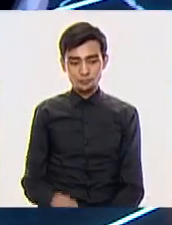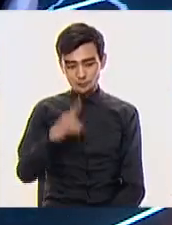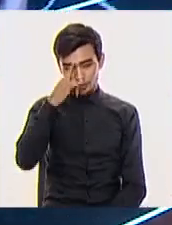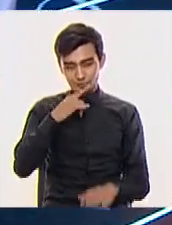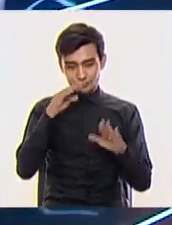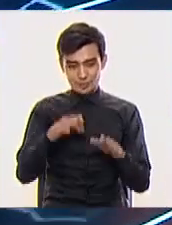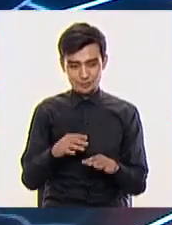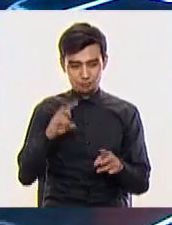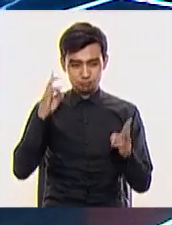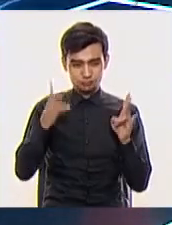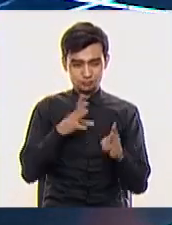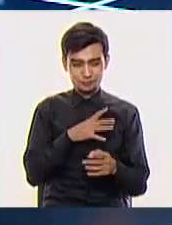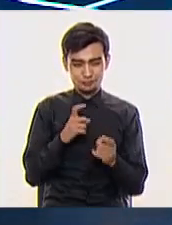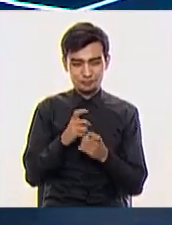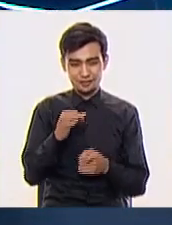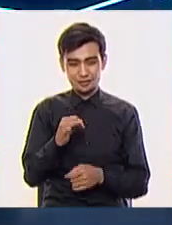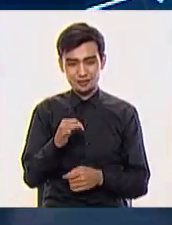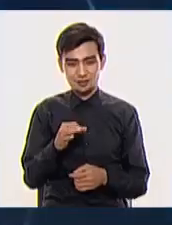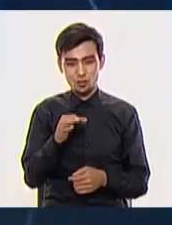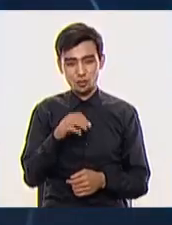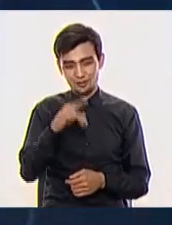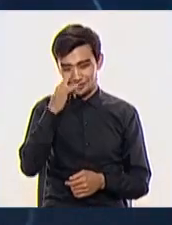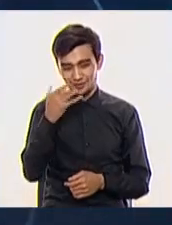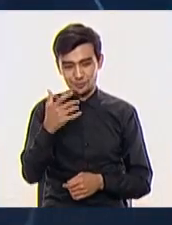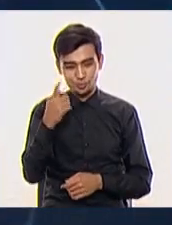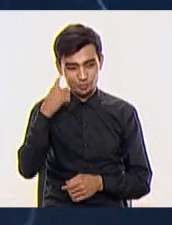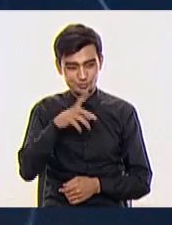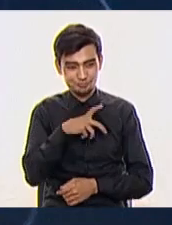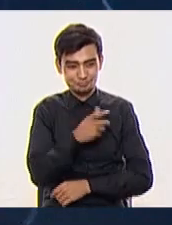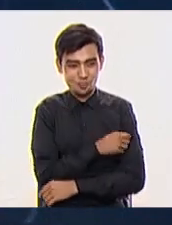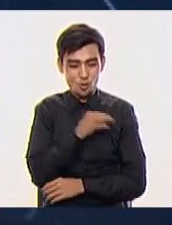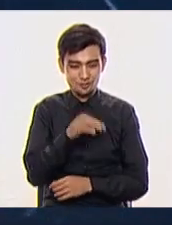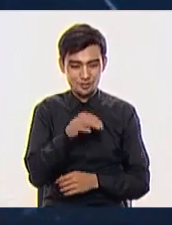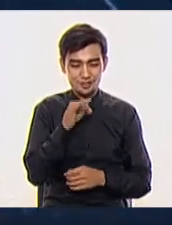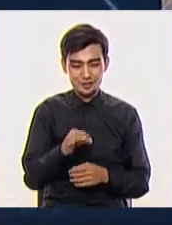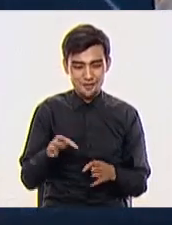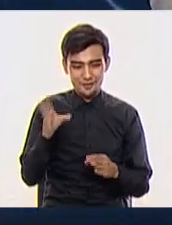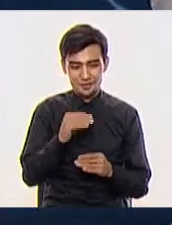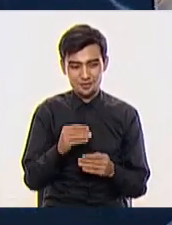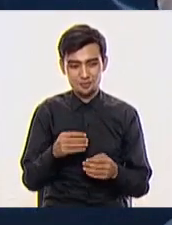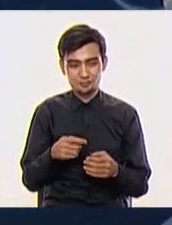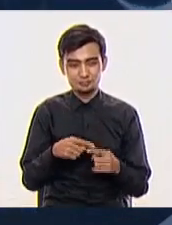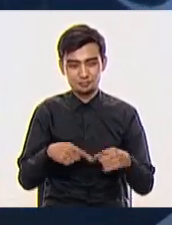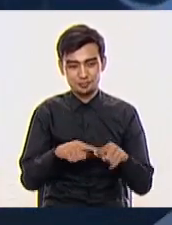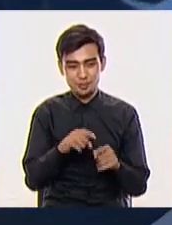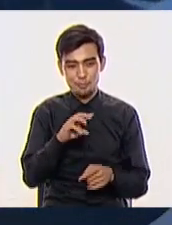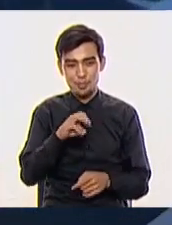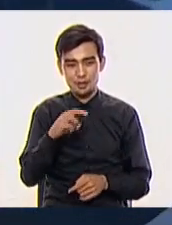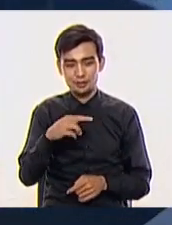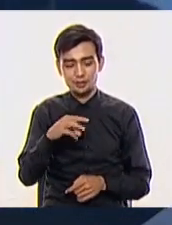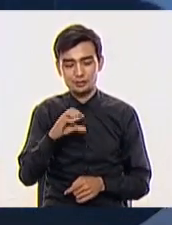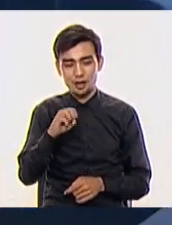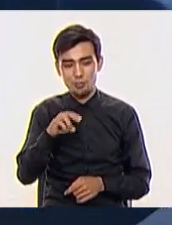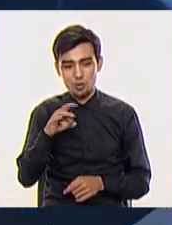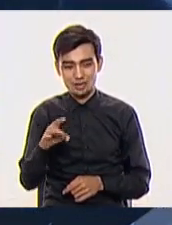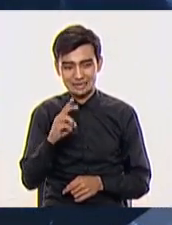В Казахстане разразился скандал вокруг вакцины отечественного производства. Авторитетное медицинское сообщество Медсаппорт КЗ